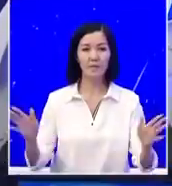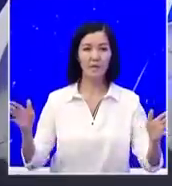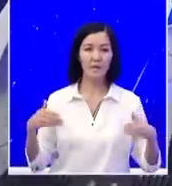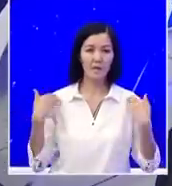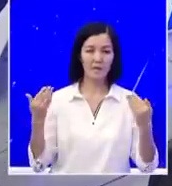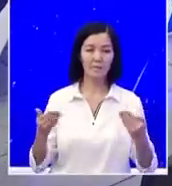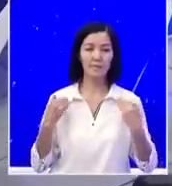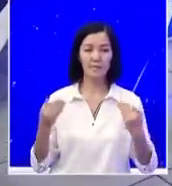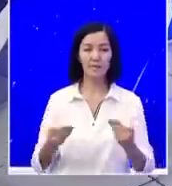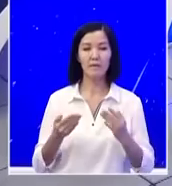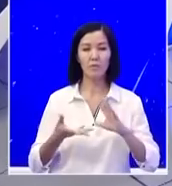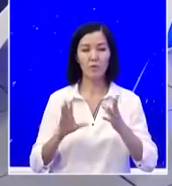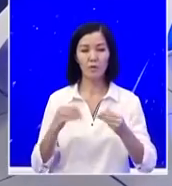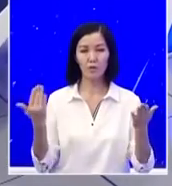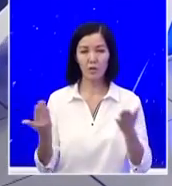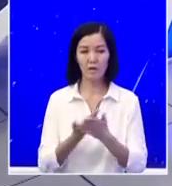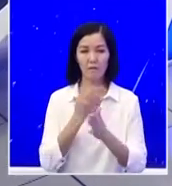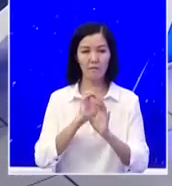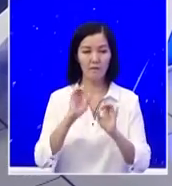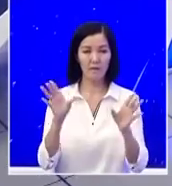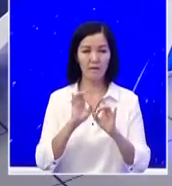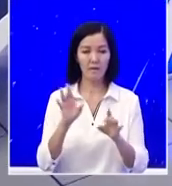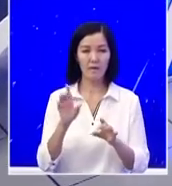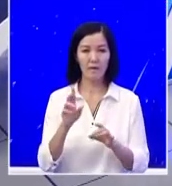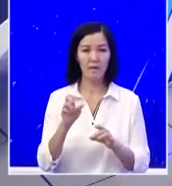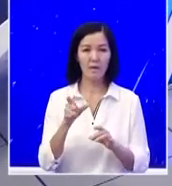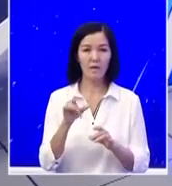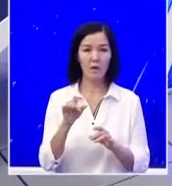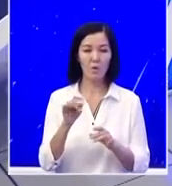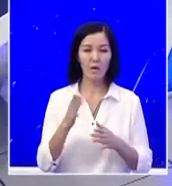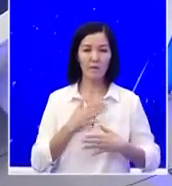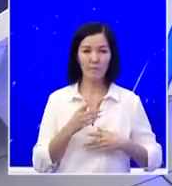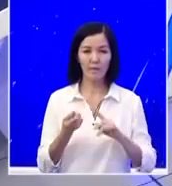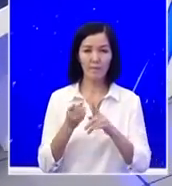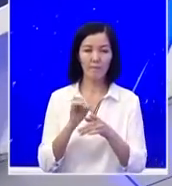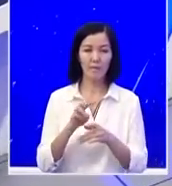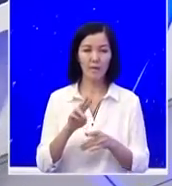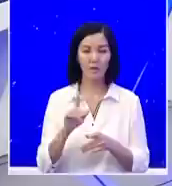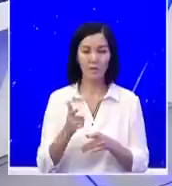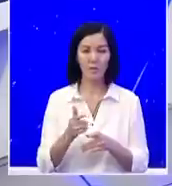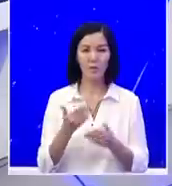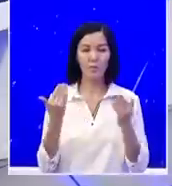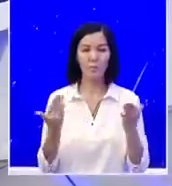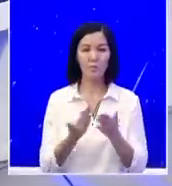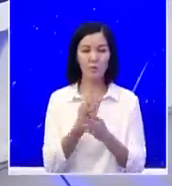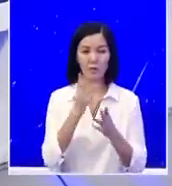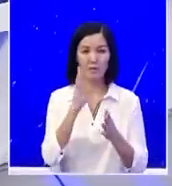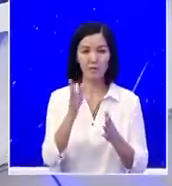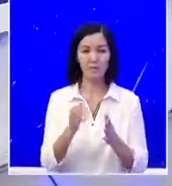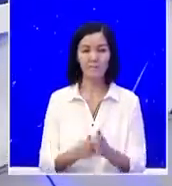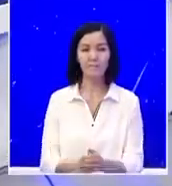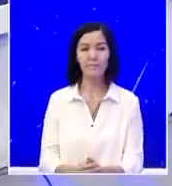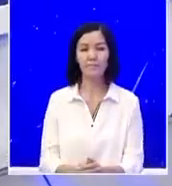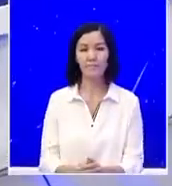Армысыздар, аймақтың басты арнасында қорытынды жаңалықтар студияда ақпараттар легімен Гауһар Мұса, сурдо отырмада Айгүл